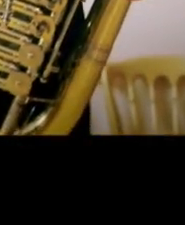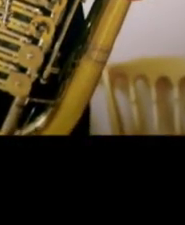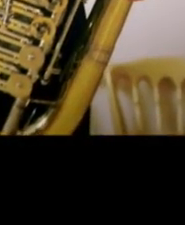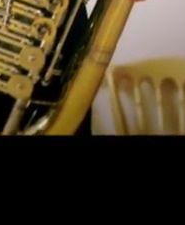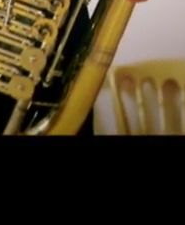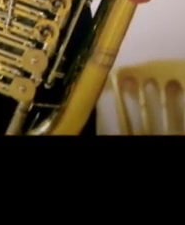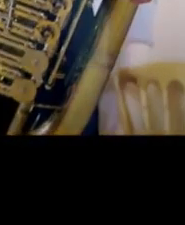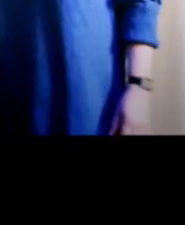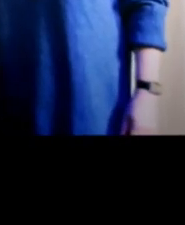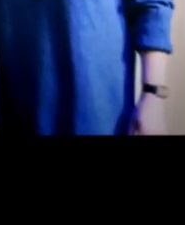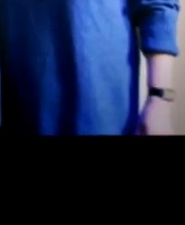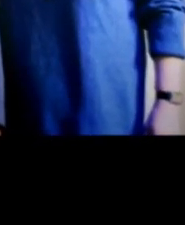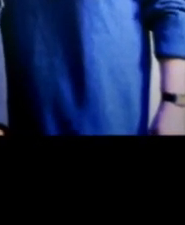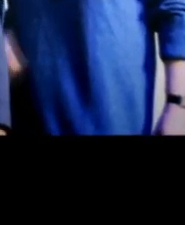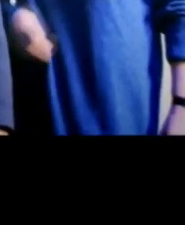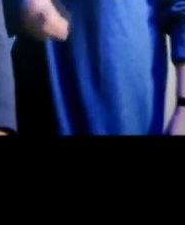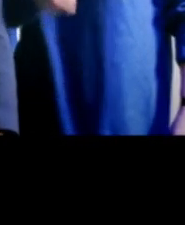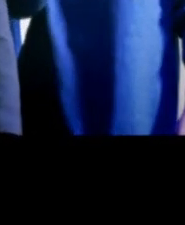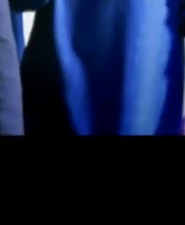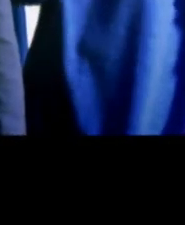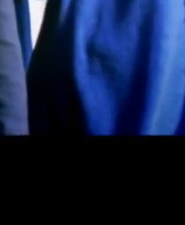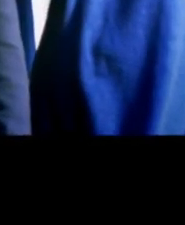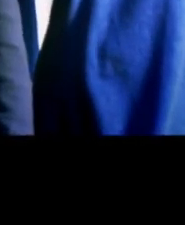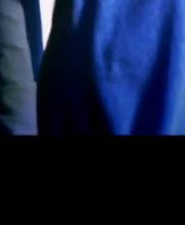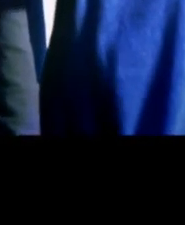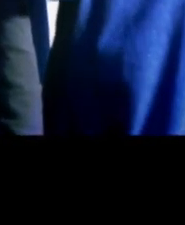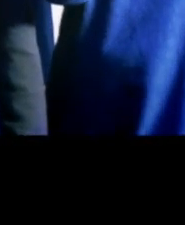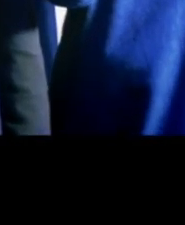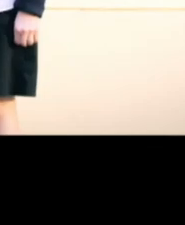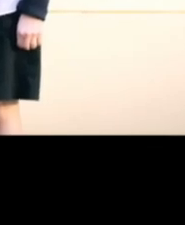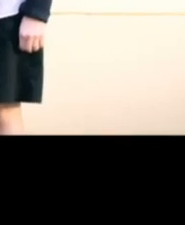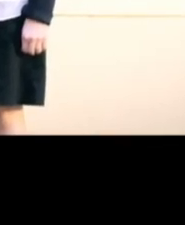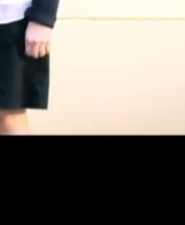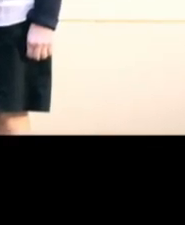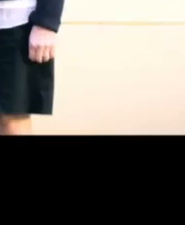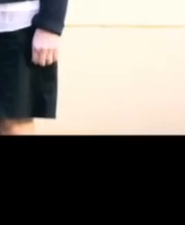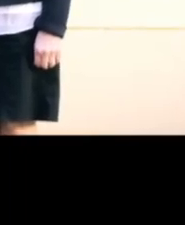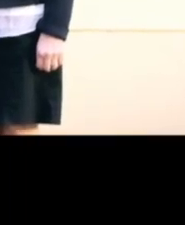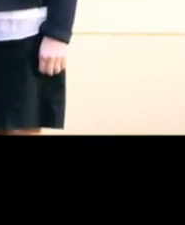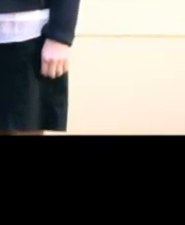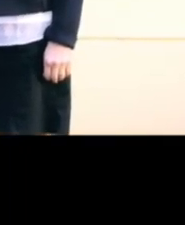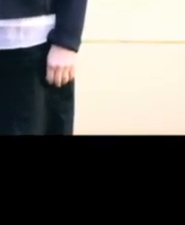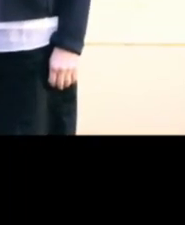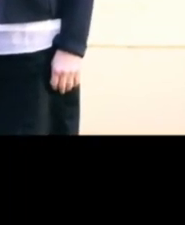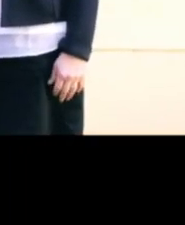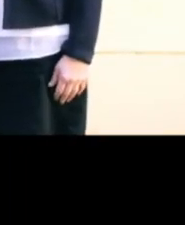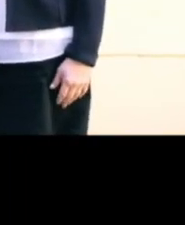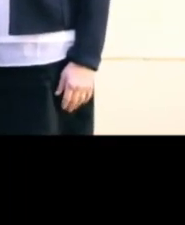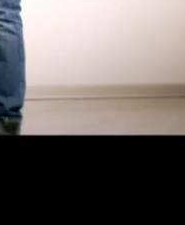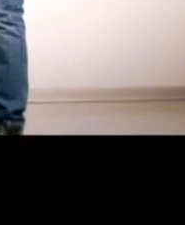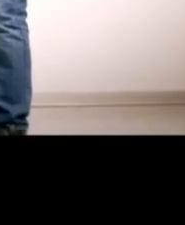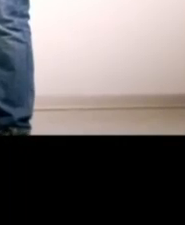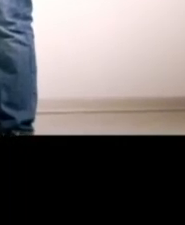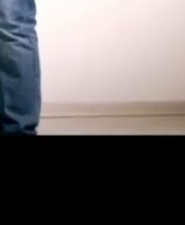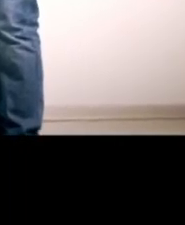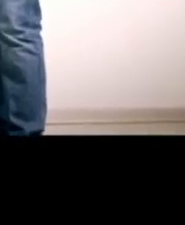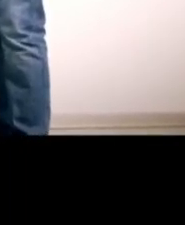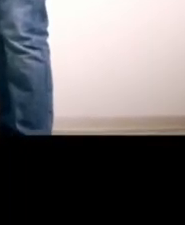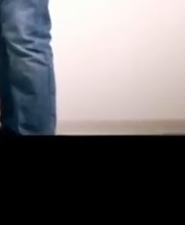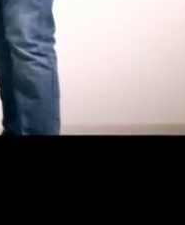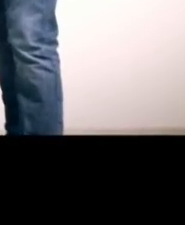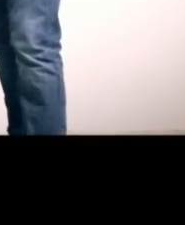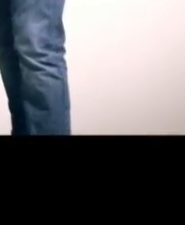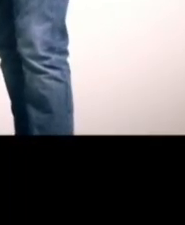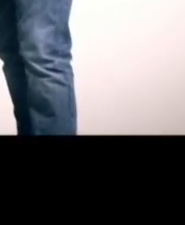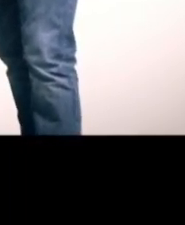Vereine. Wir sind überall. Wir sind die vielen Bürgermeister. Wir sind mehr